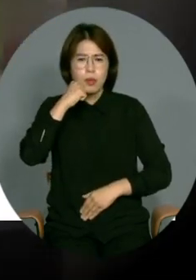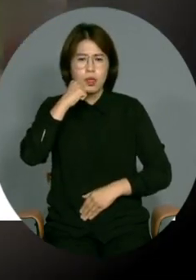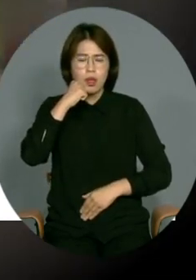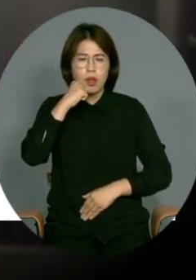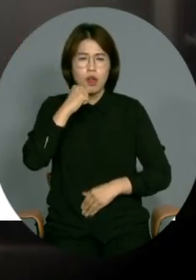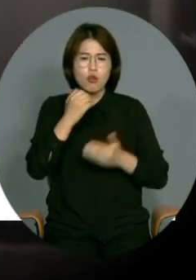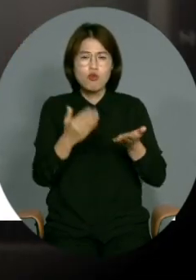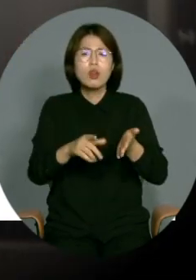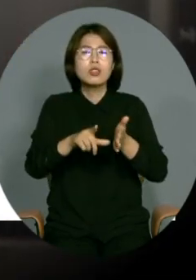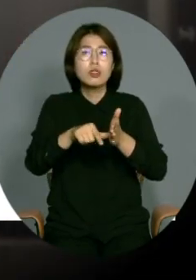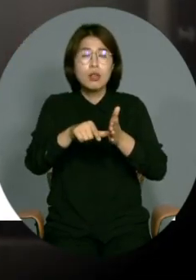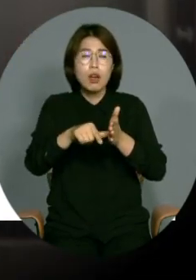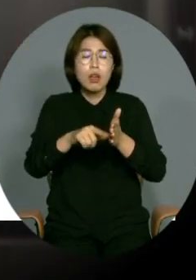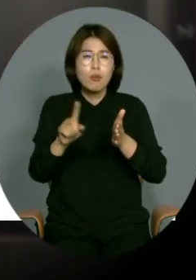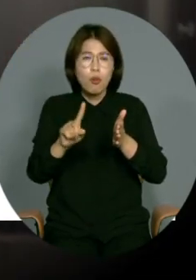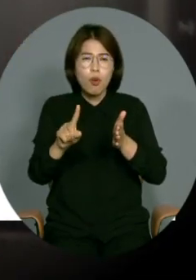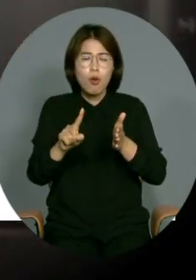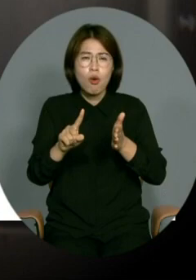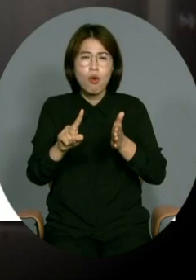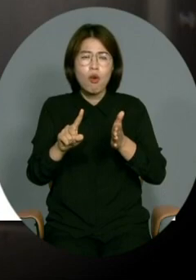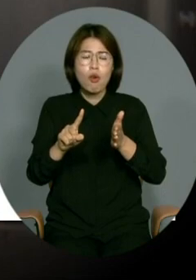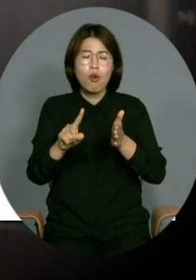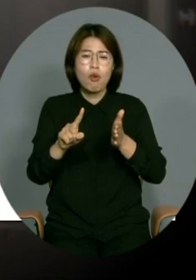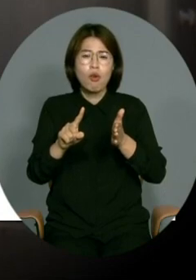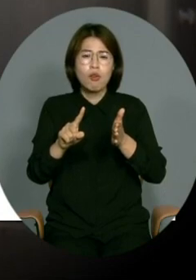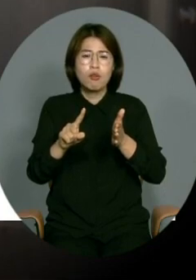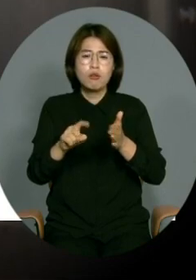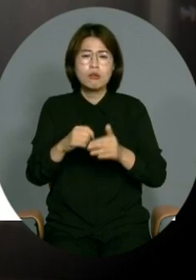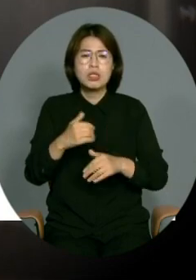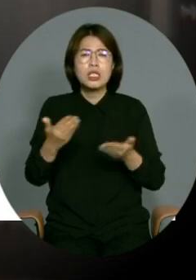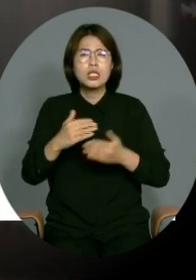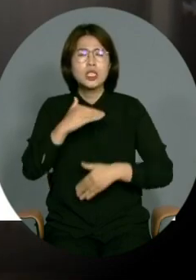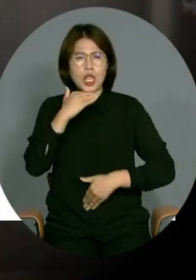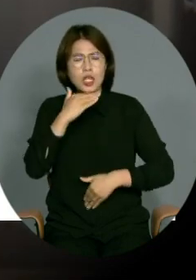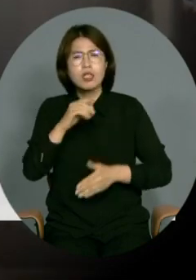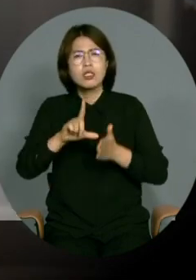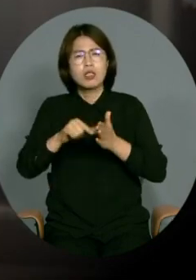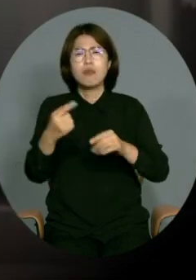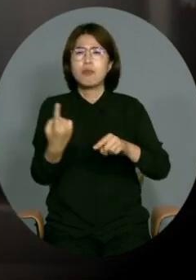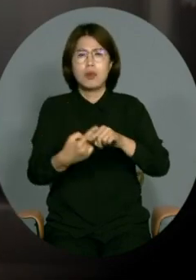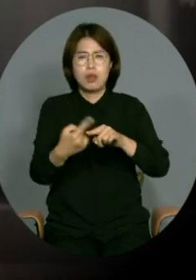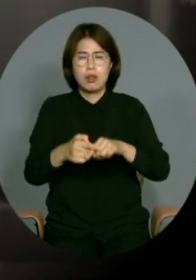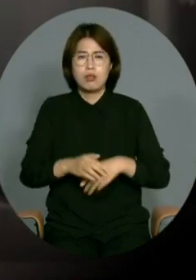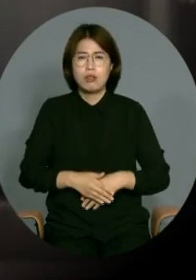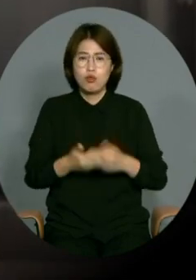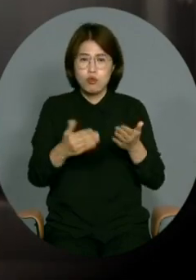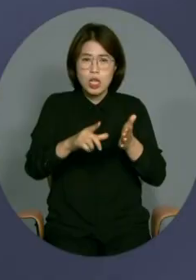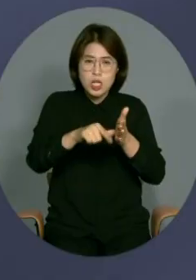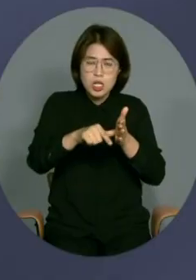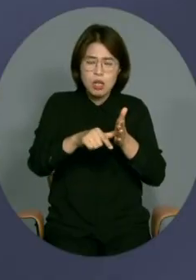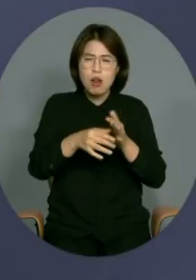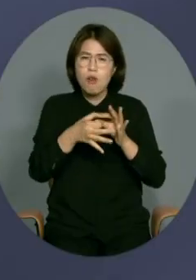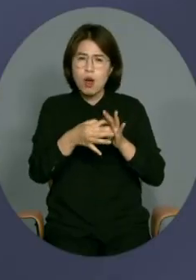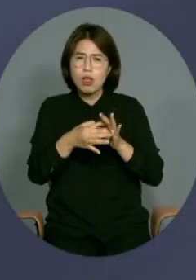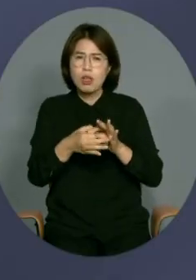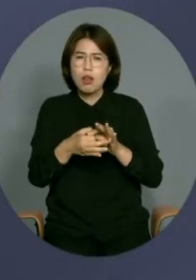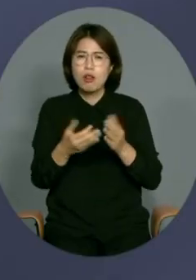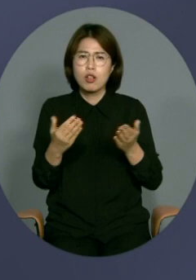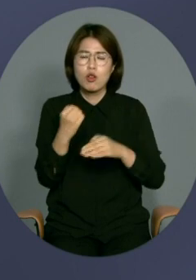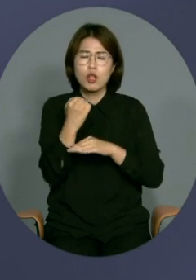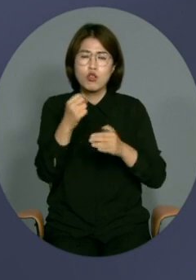휴게 시간은 여전히 사용자의 지지감도 하에 있는 대기 시간으로 볼수 있습니다. 휴게 시간과 관련한